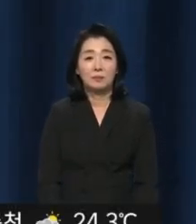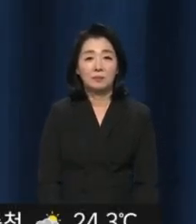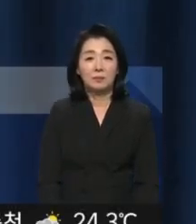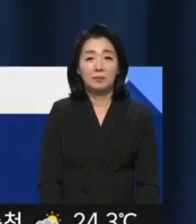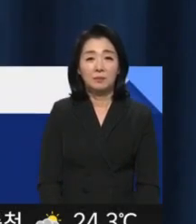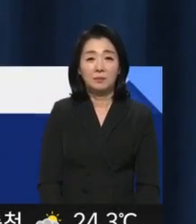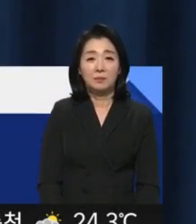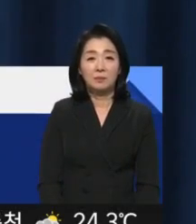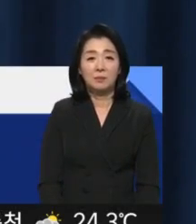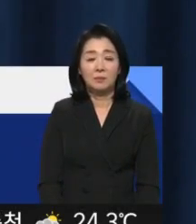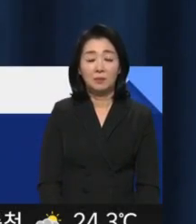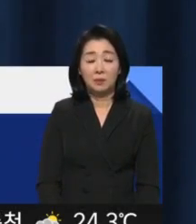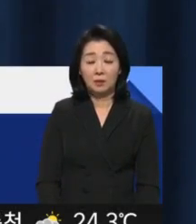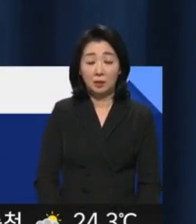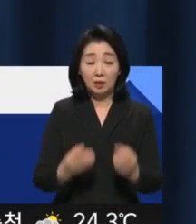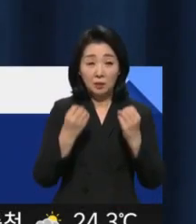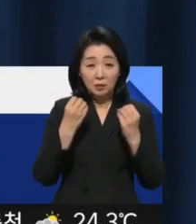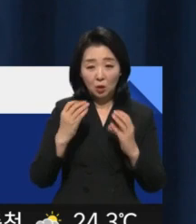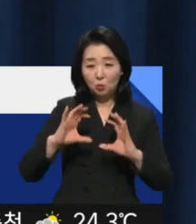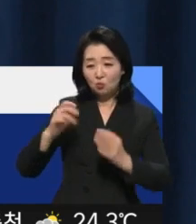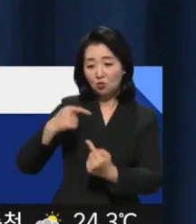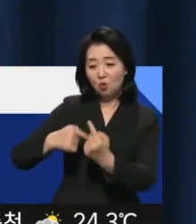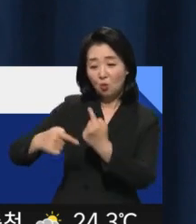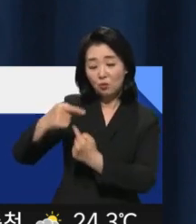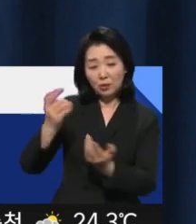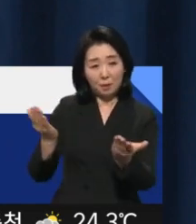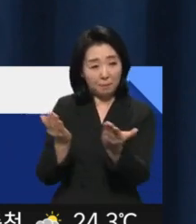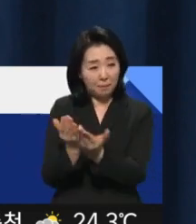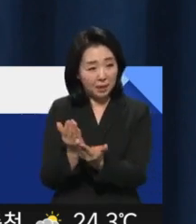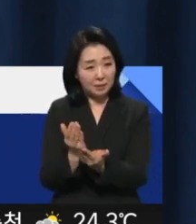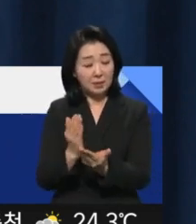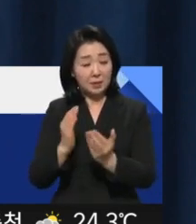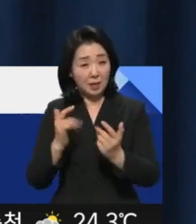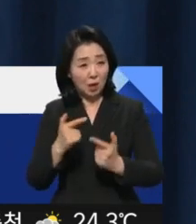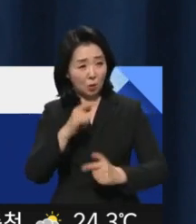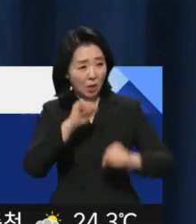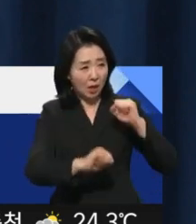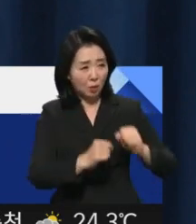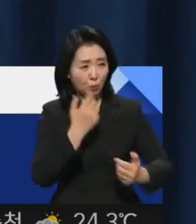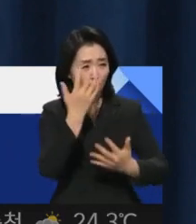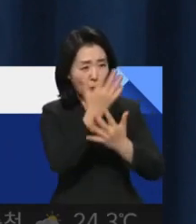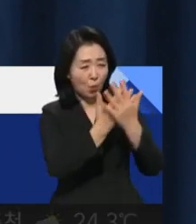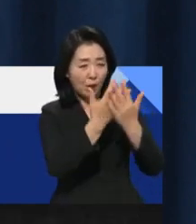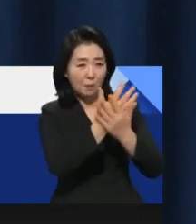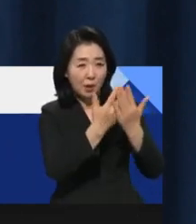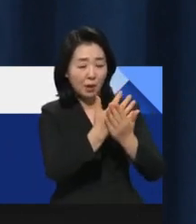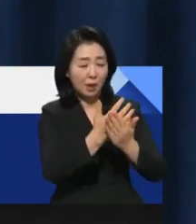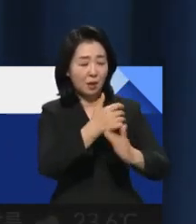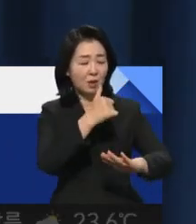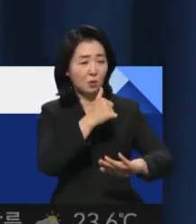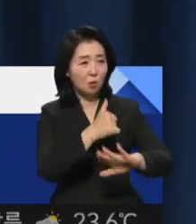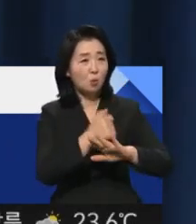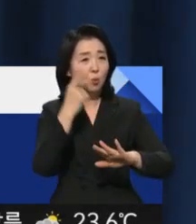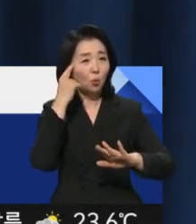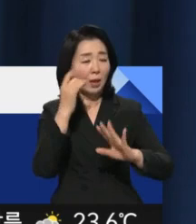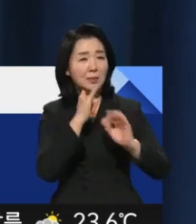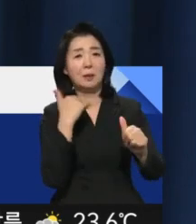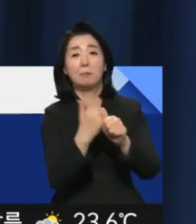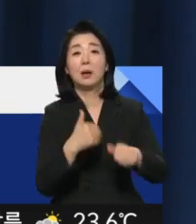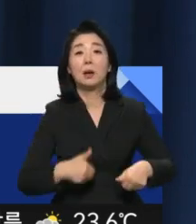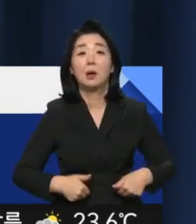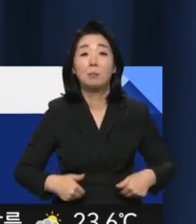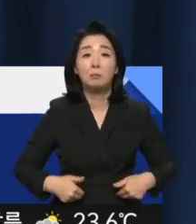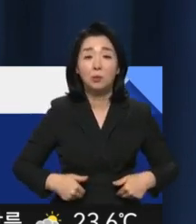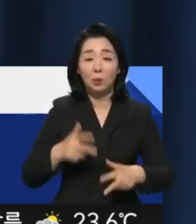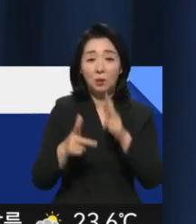새로운 국정기조에 맞추지 않고 애매한 스탠스를 취한다면 과감하게 인사 조치를 하라.